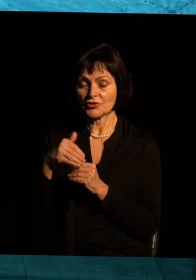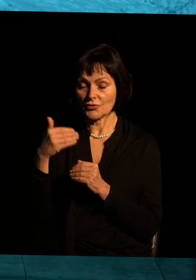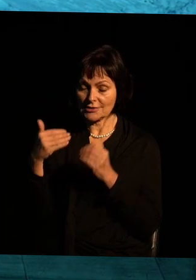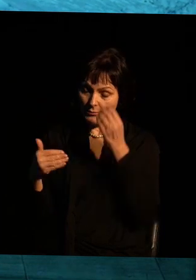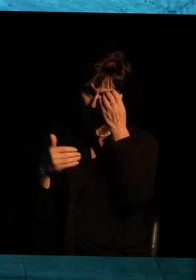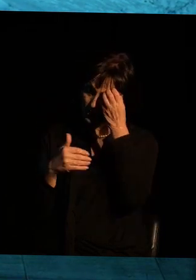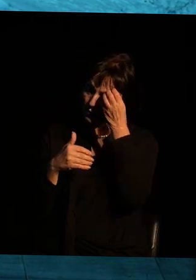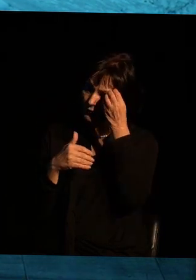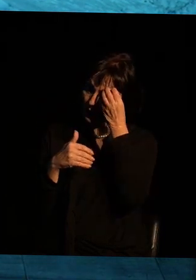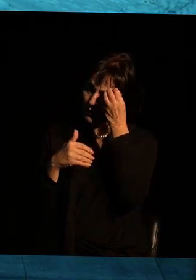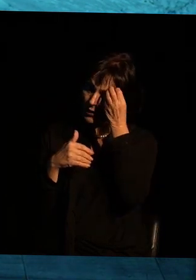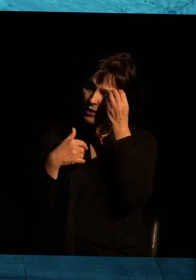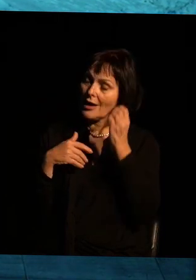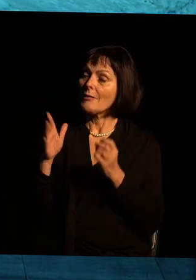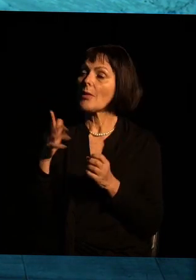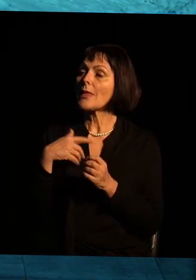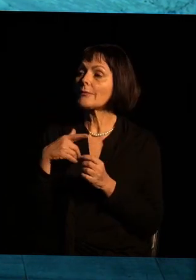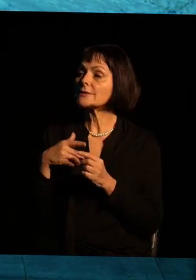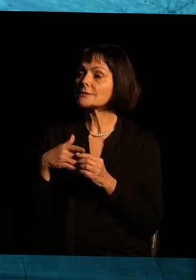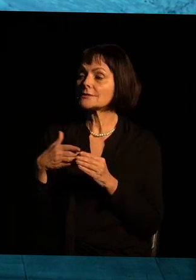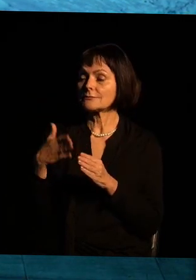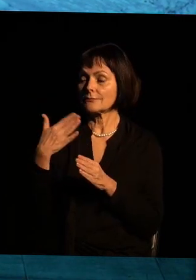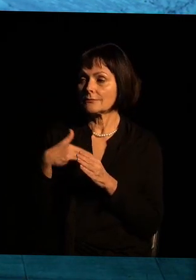metrów, które było do szczytu, bo tam jest poniżej